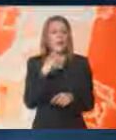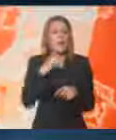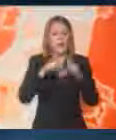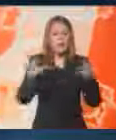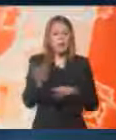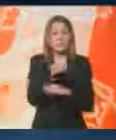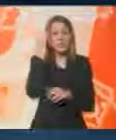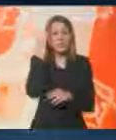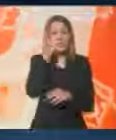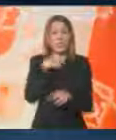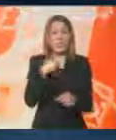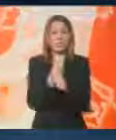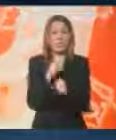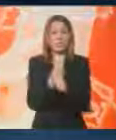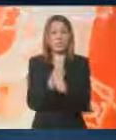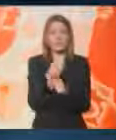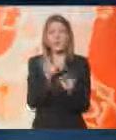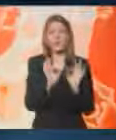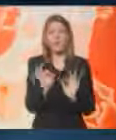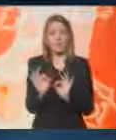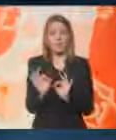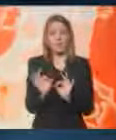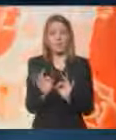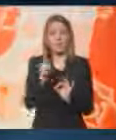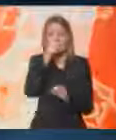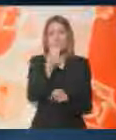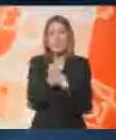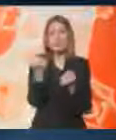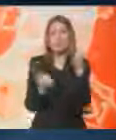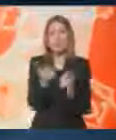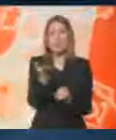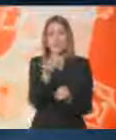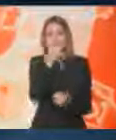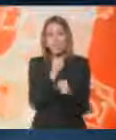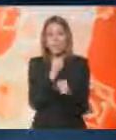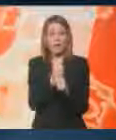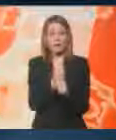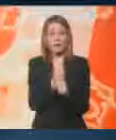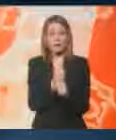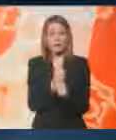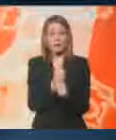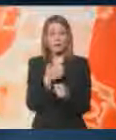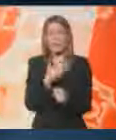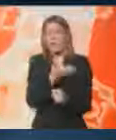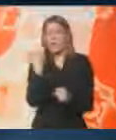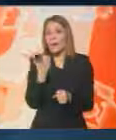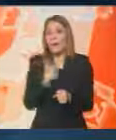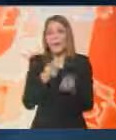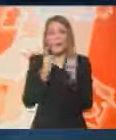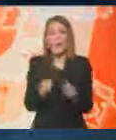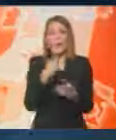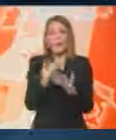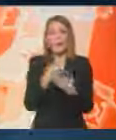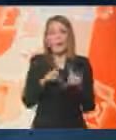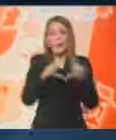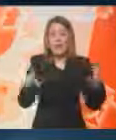da radim. To je normalno. I šta rade sa automobilima? Kako? Pa nema, mora da ih registruje,